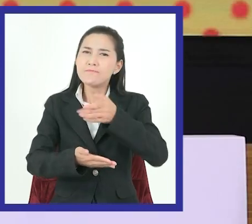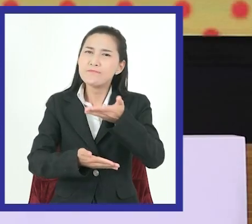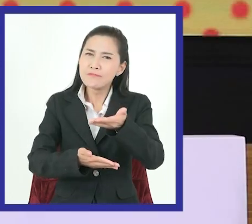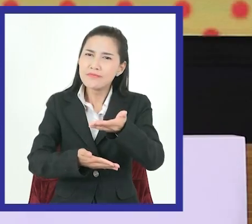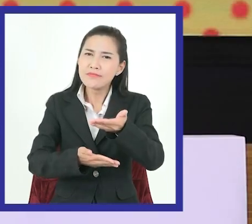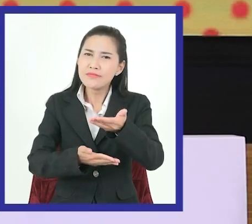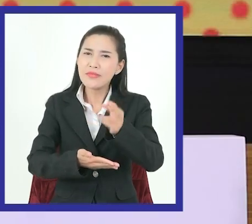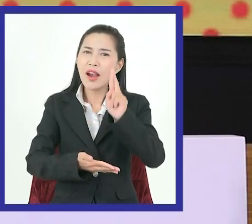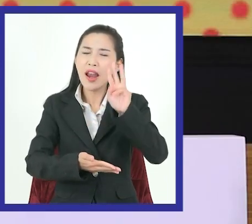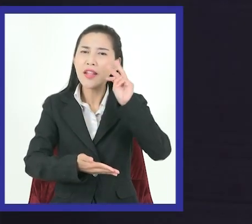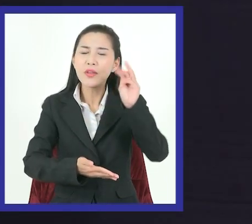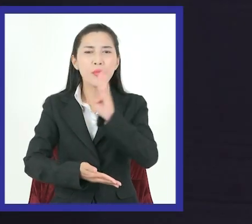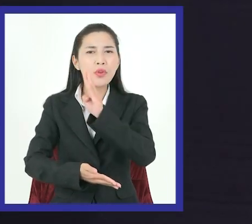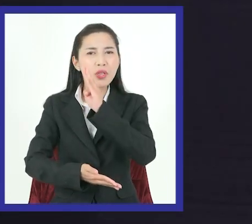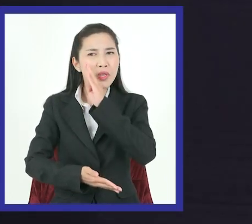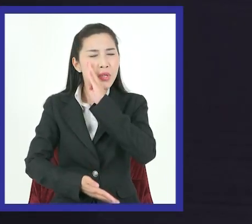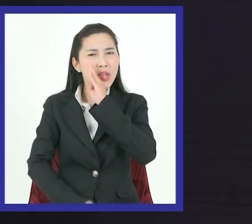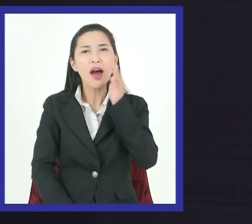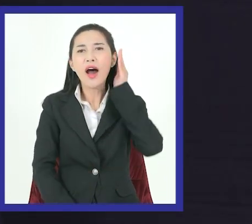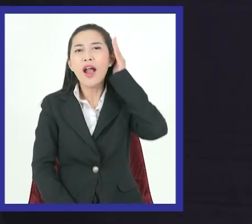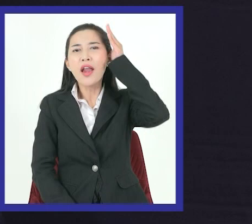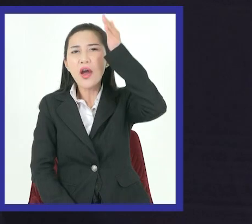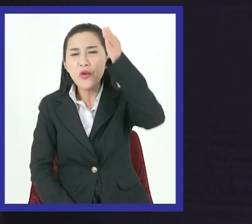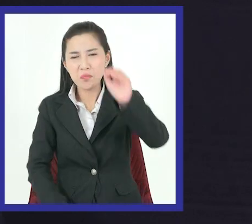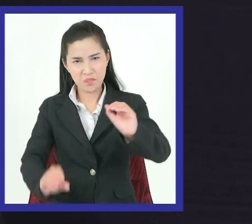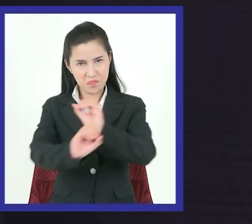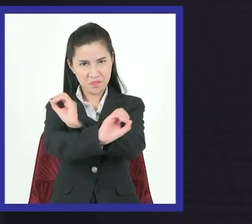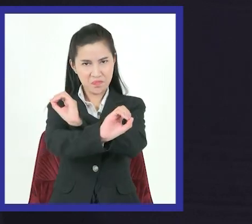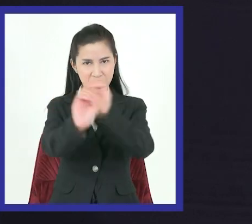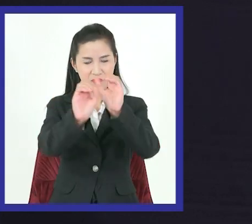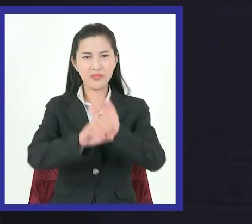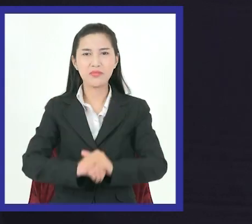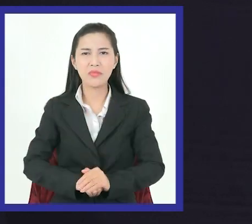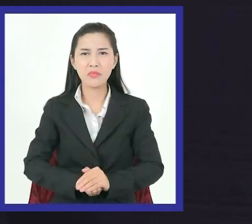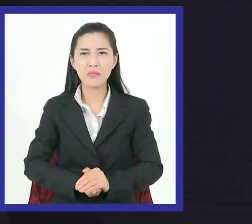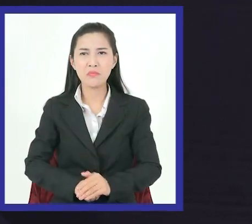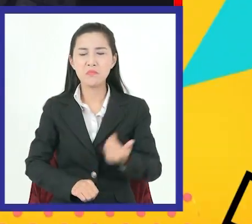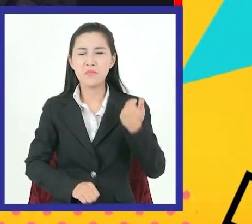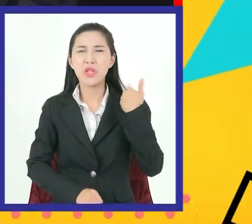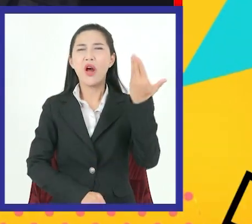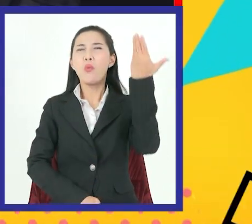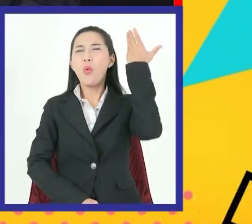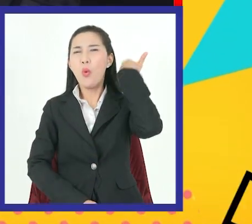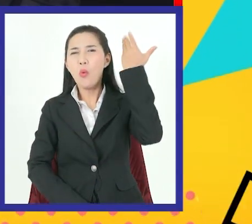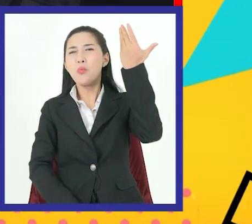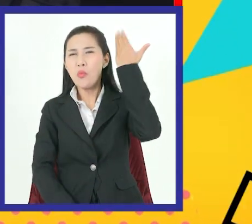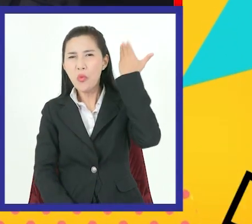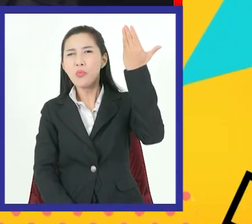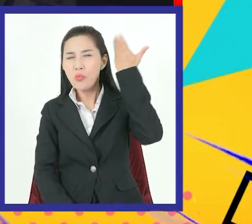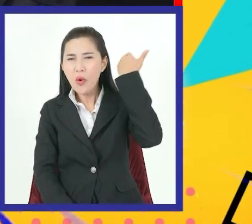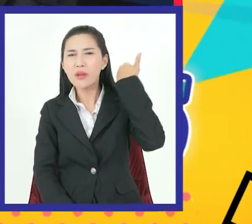เป็นรัฐมนเทียมที่ไม่มีอนาคตครับเป็นยังไงครับเพราะว่ามีแต่อดีตหมดเลยครับคือเมื่อวานนี้ทั้งนั้นเลย